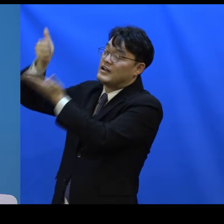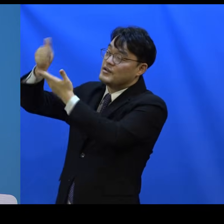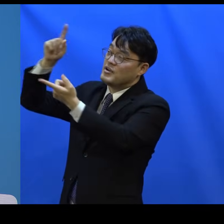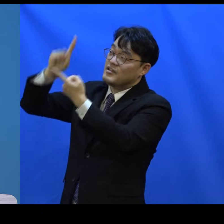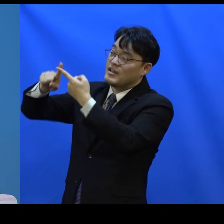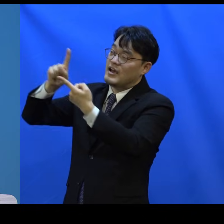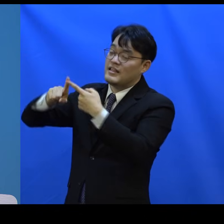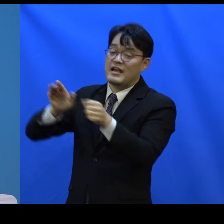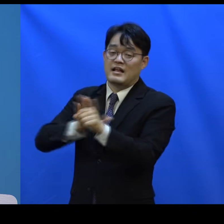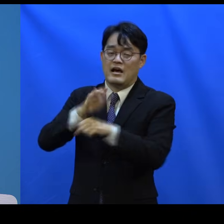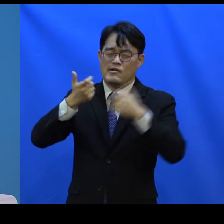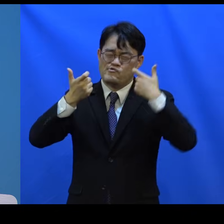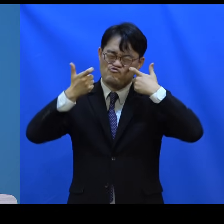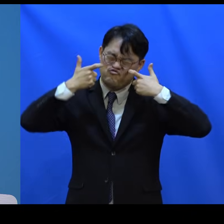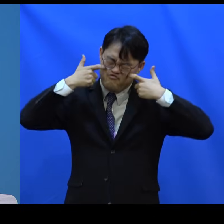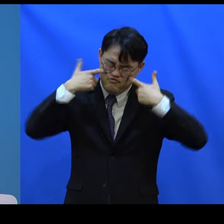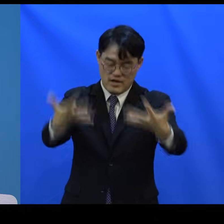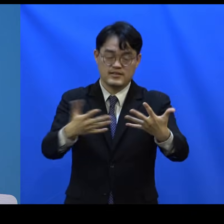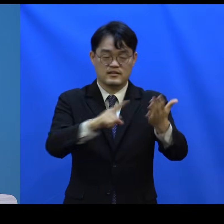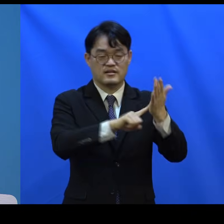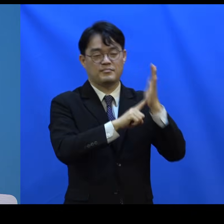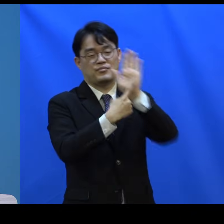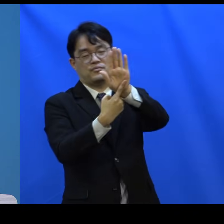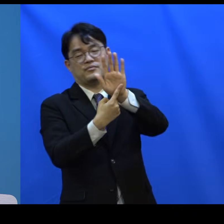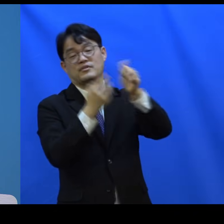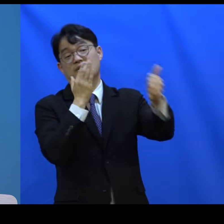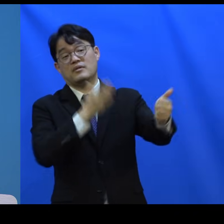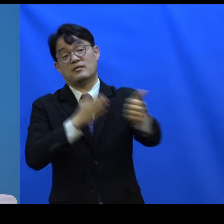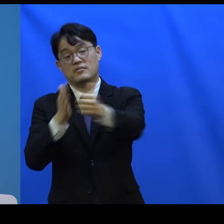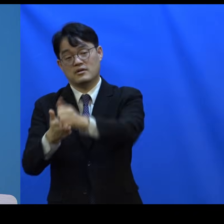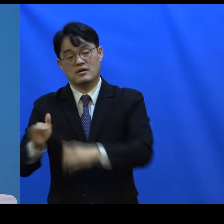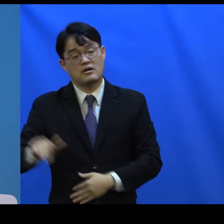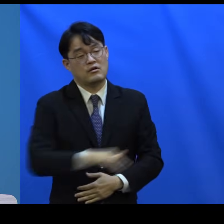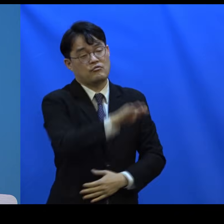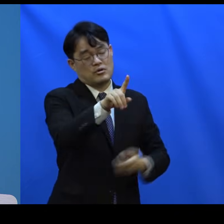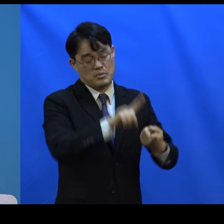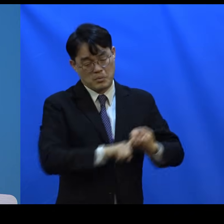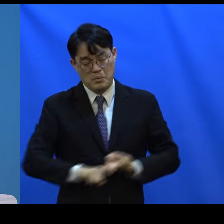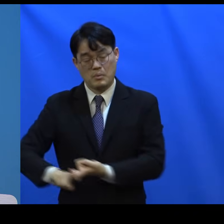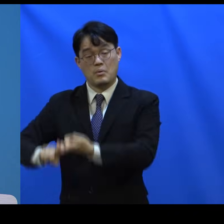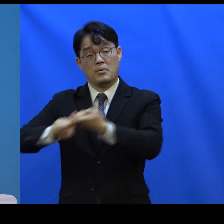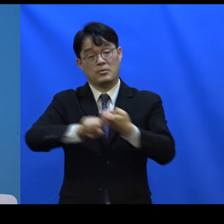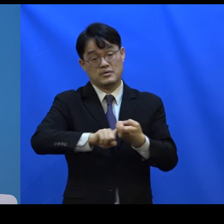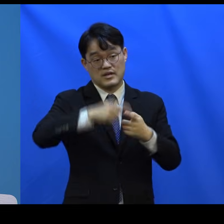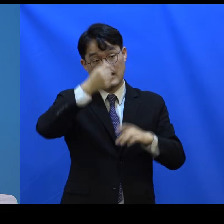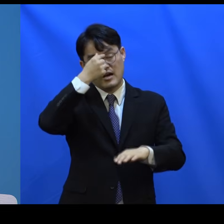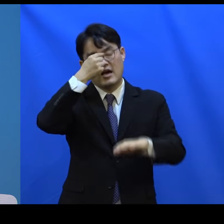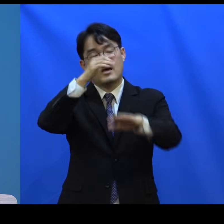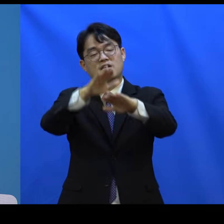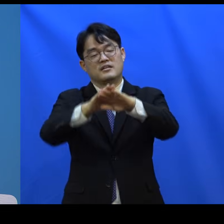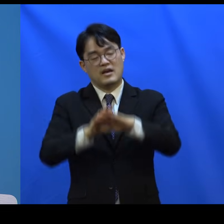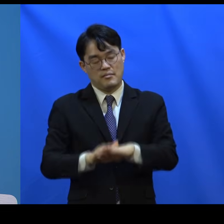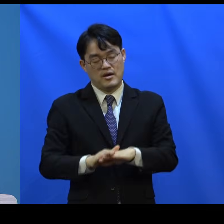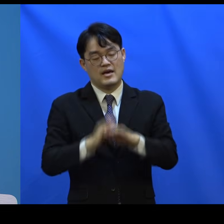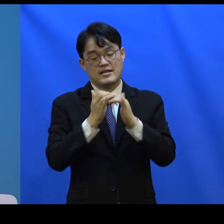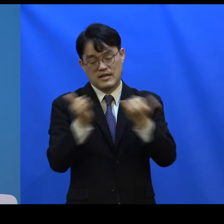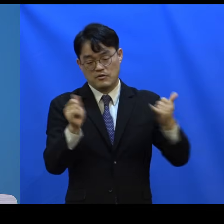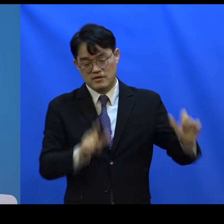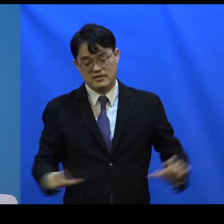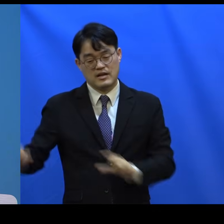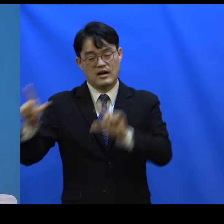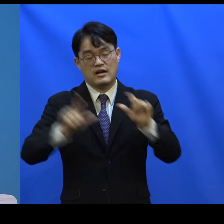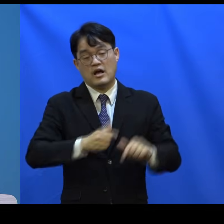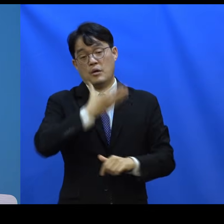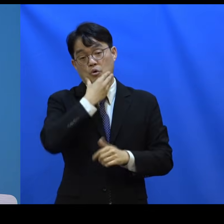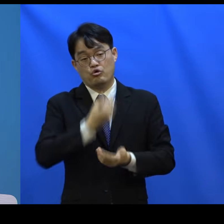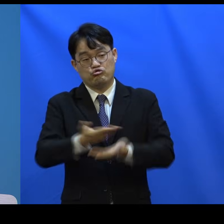확실하게 표현하십시오. 그리고 우리 공동체가 예배 공동체로 살아나면 하나님께 이 자리에서 복을 주실 줄로